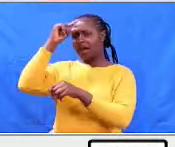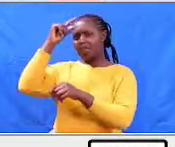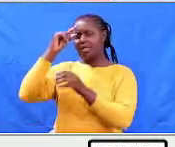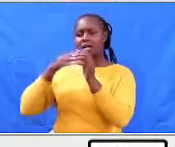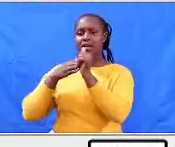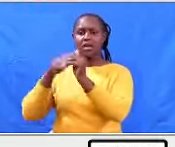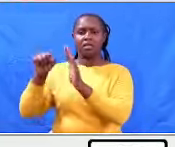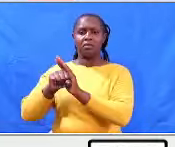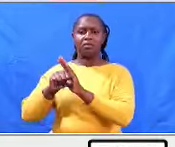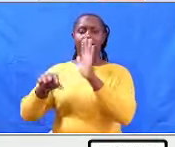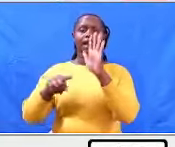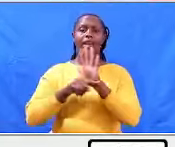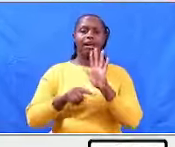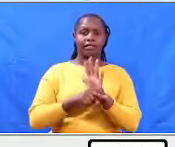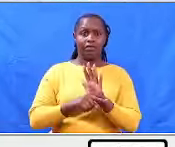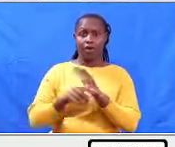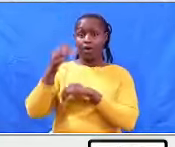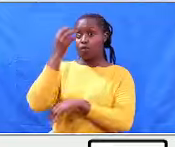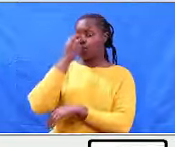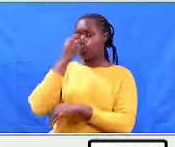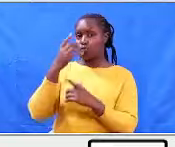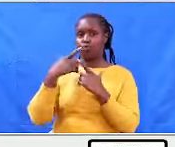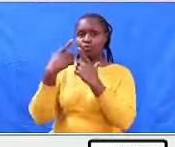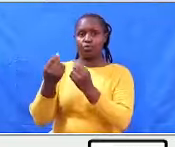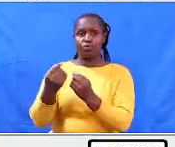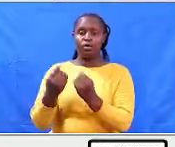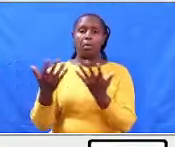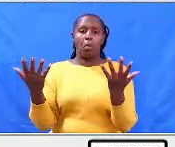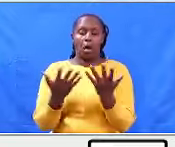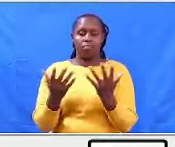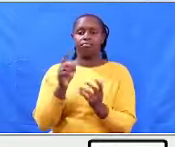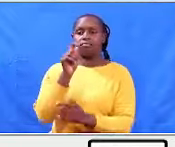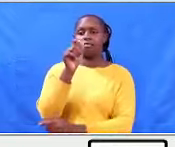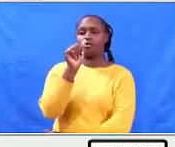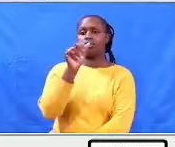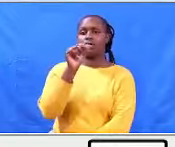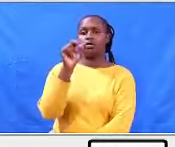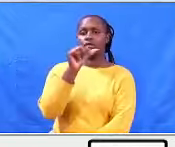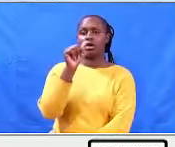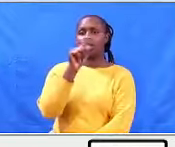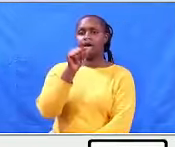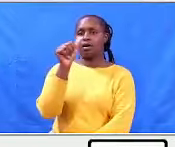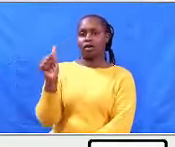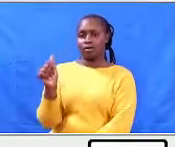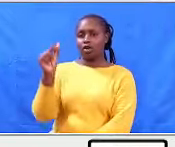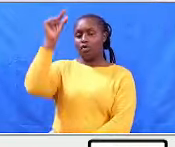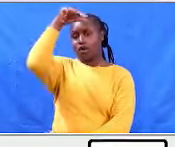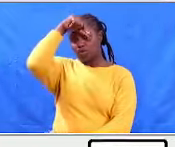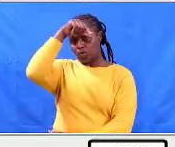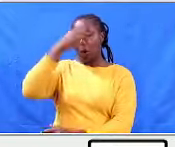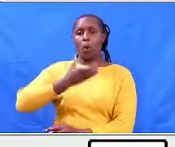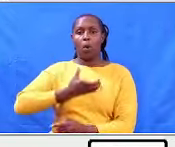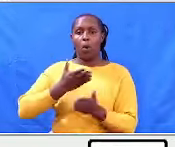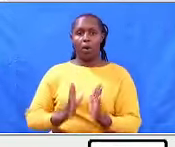Rais Ruto aliyehudhuria hafla ya kuhitimu katika chuo kikuu cha Tangaza ambacho kinamilikiwa na Kanisa Katoliki